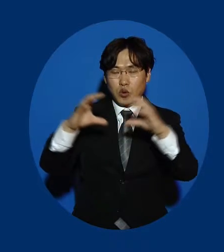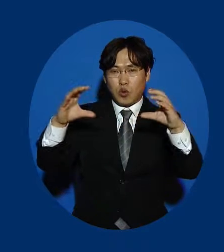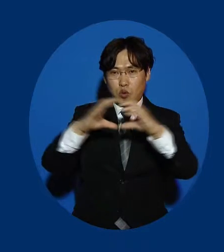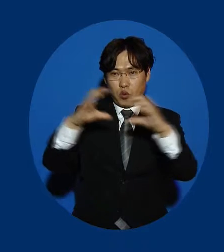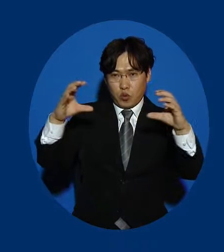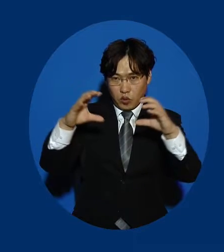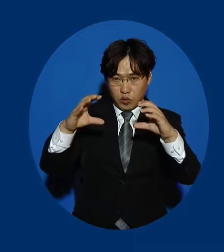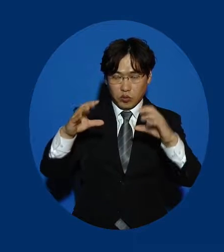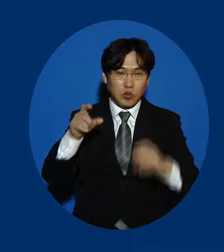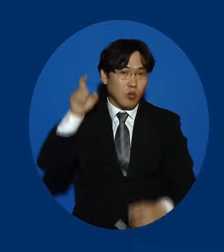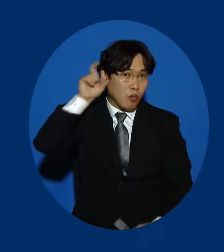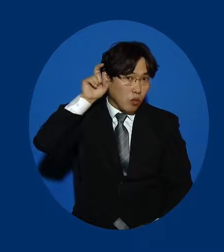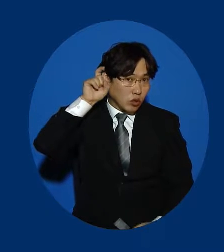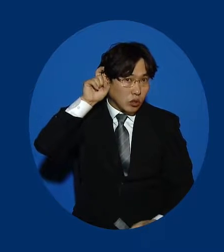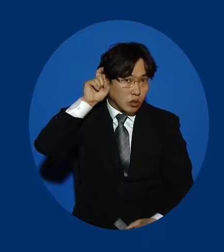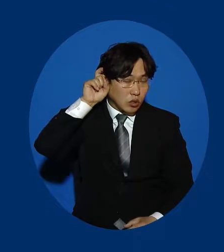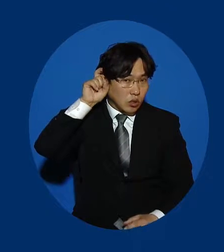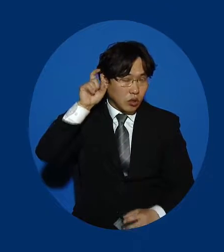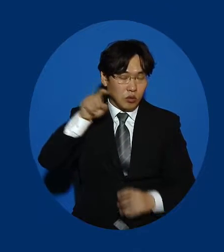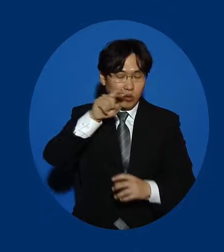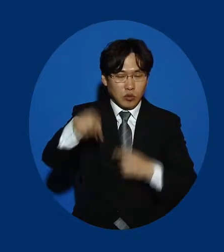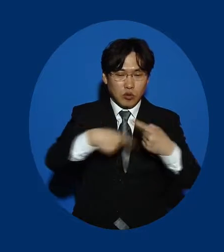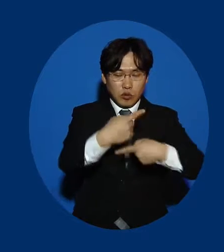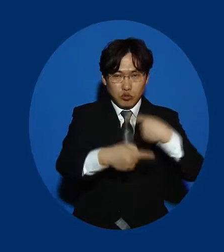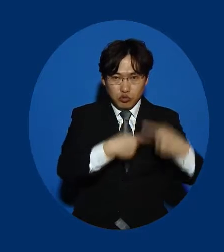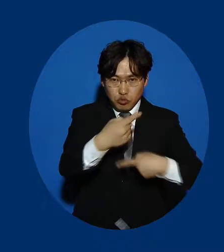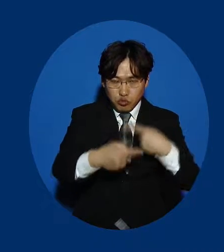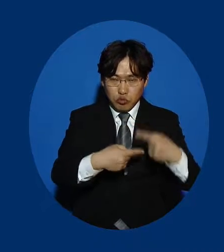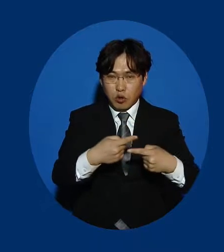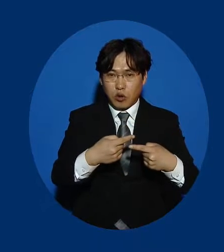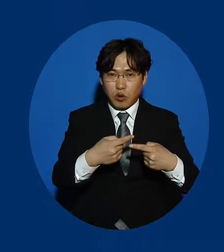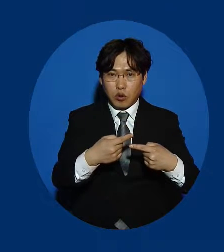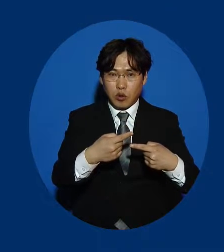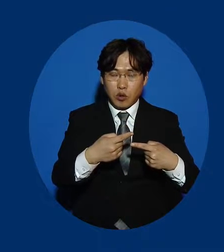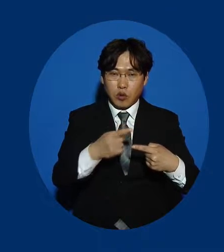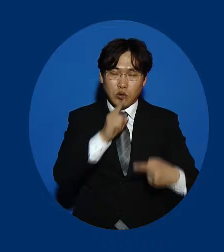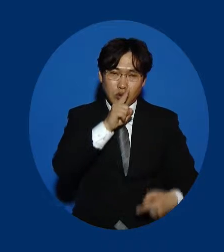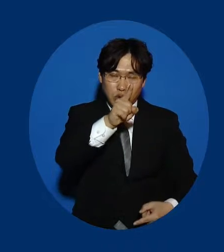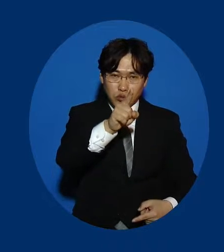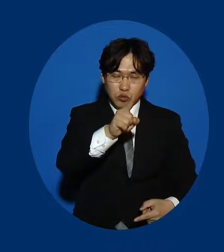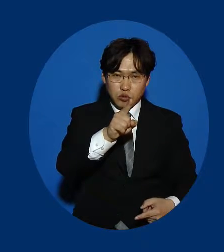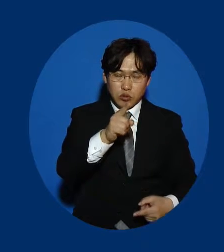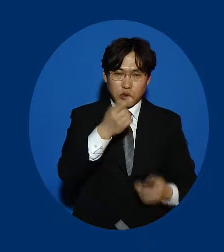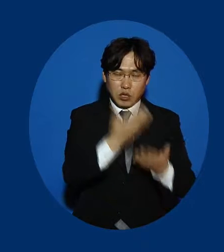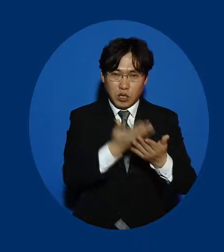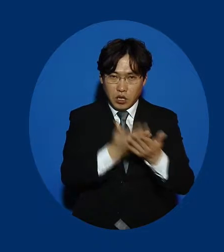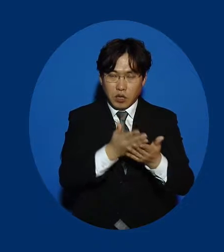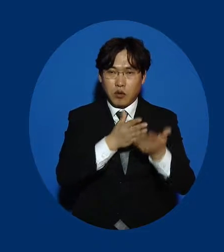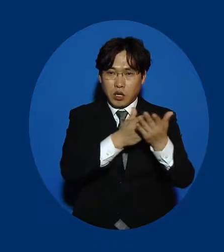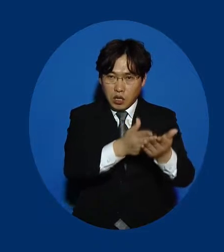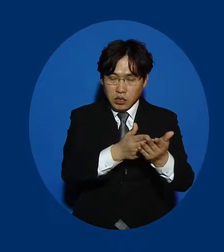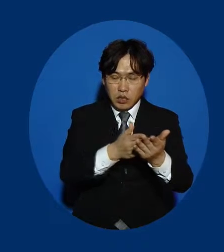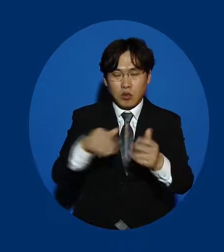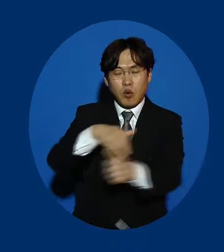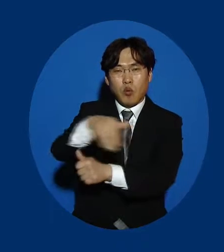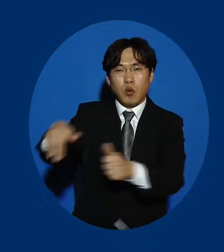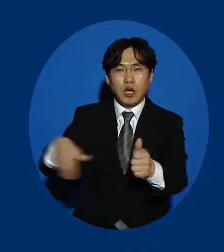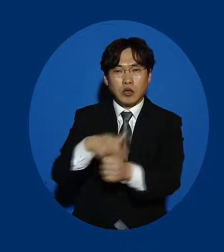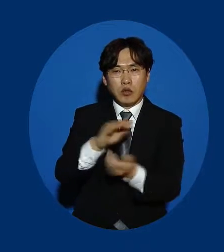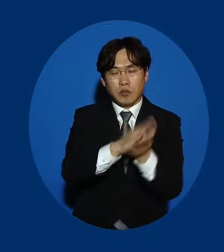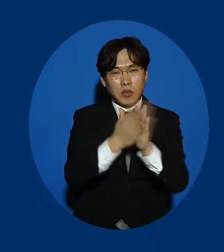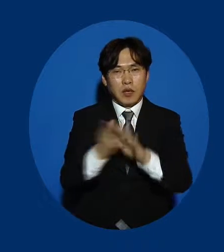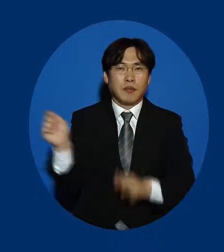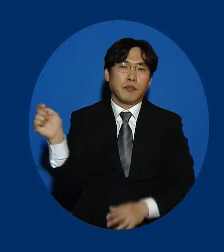발달해서 사실 수어만 갖고 살기 어려운, 수어만 주장하기에는 좀 어려워진 정책 환경입니다. 그래서